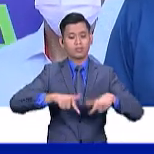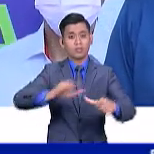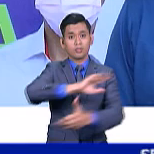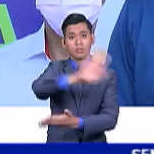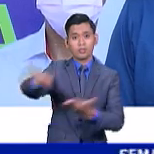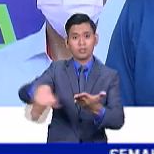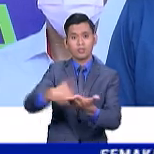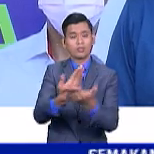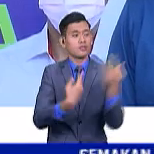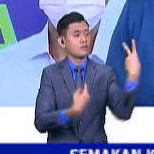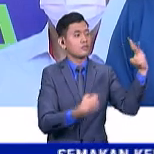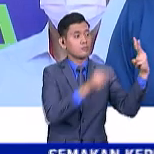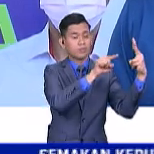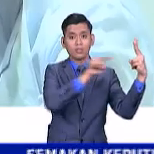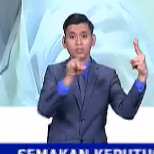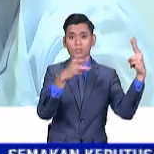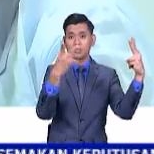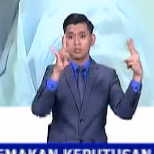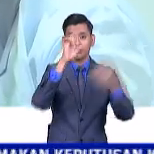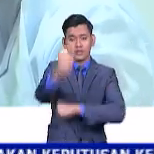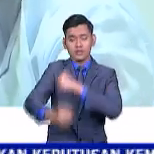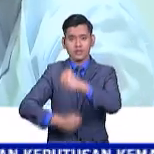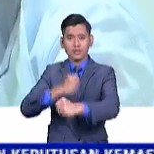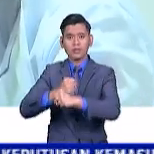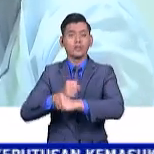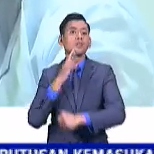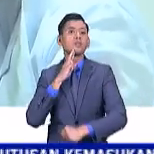terhadap 12 hingga 17 tahun.